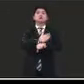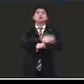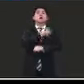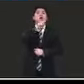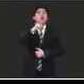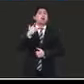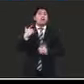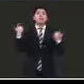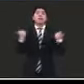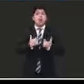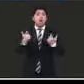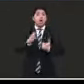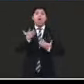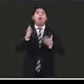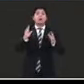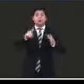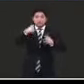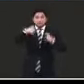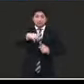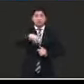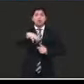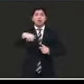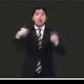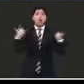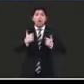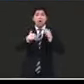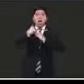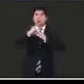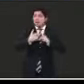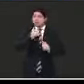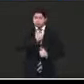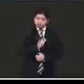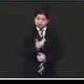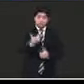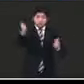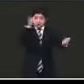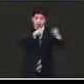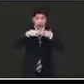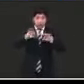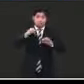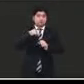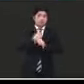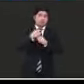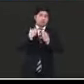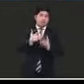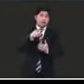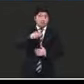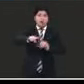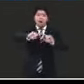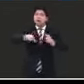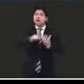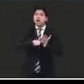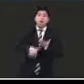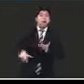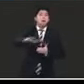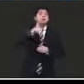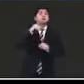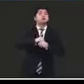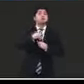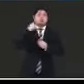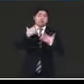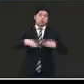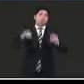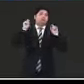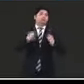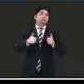nerede hangi parselde altyapısı yapmak suretiyle bu arsalarımızda ne yaptık hazırladık